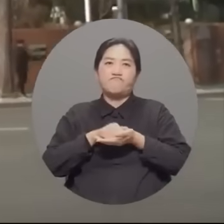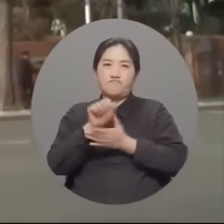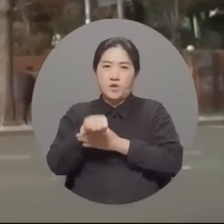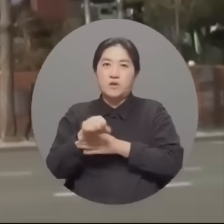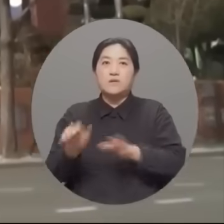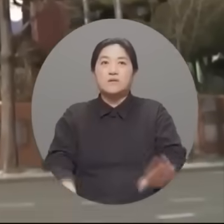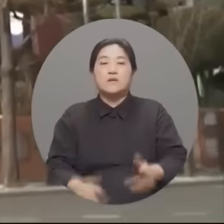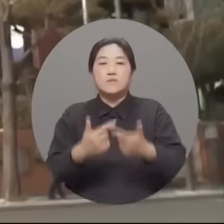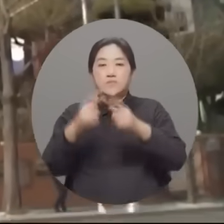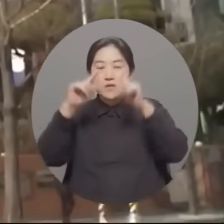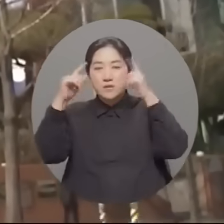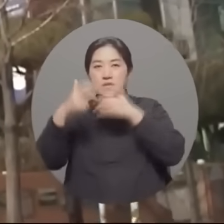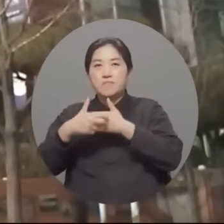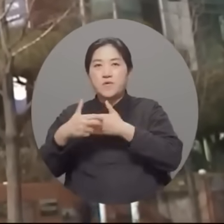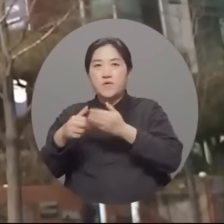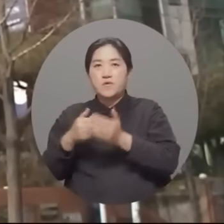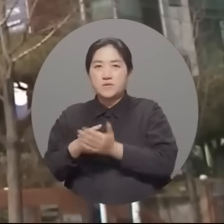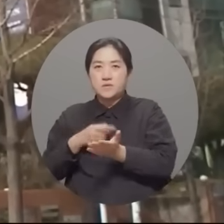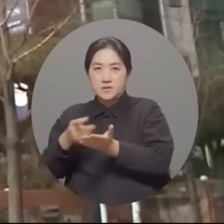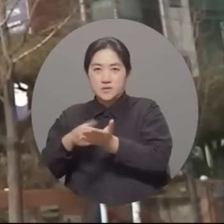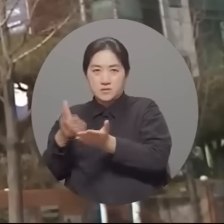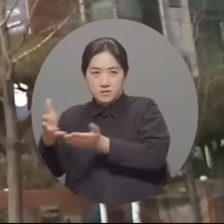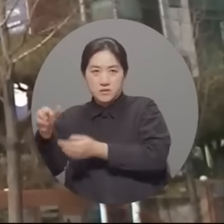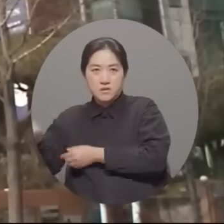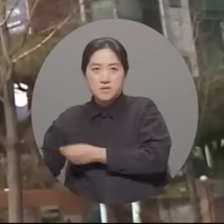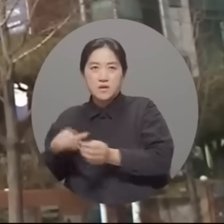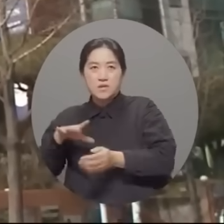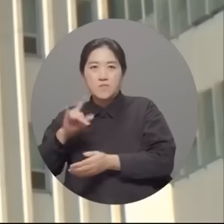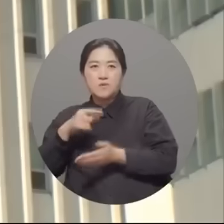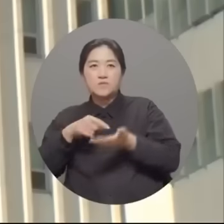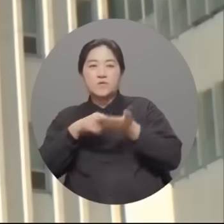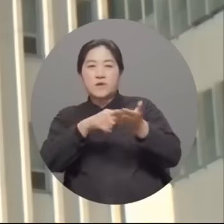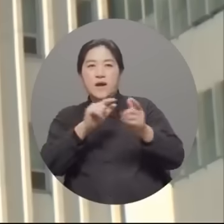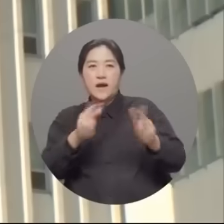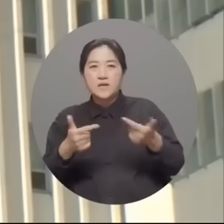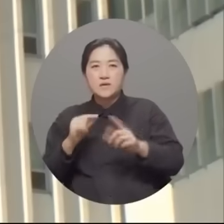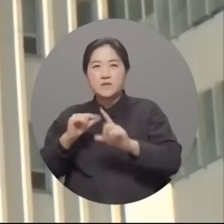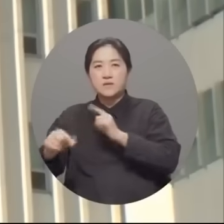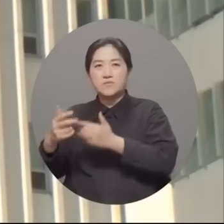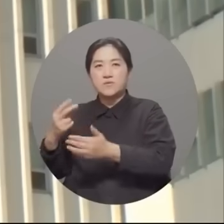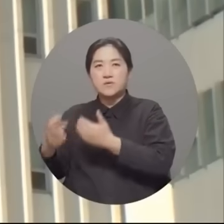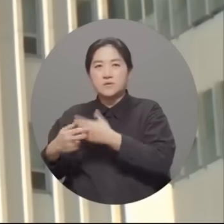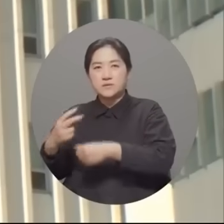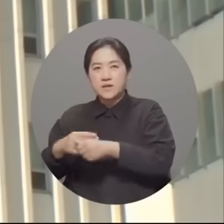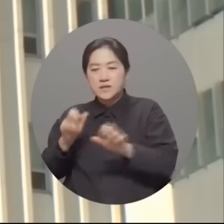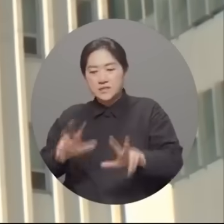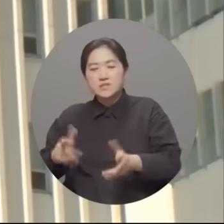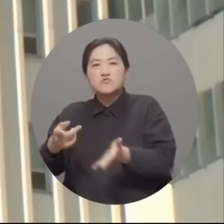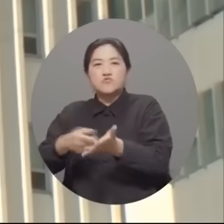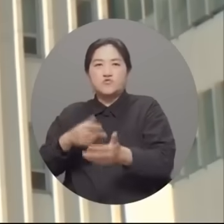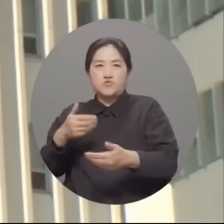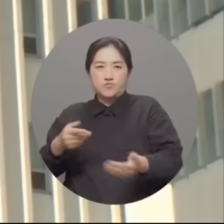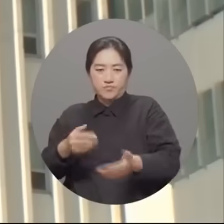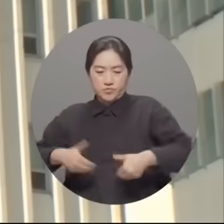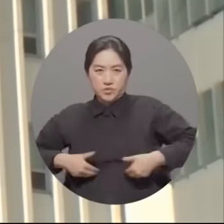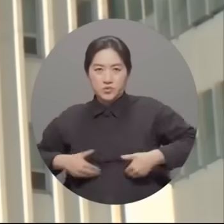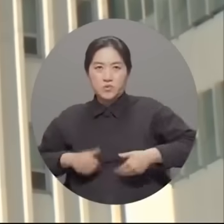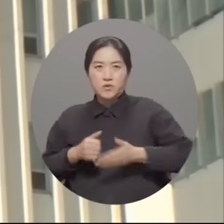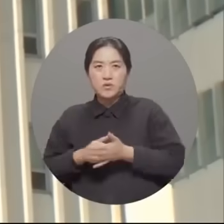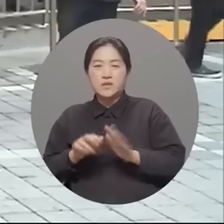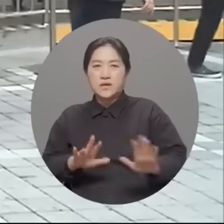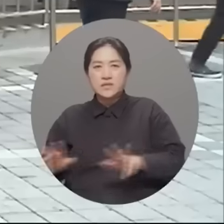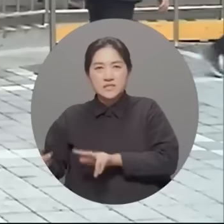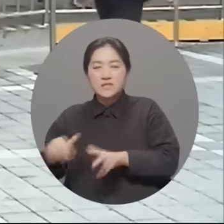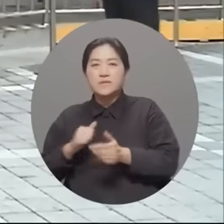부산대병원 권역 외상 센터장은 먼저 요청한게 아니었고 일부 의사들이 당장 수술이 필요하다며 이송을 반대하기도